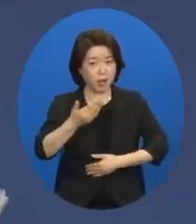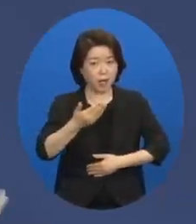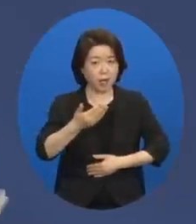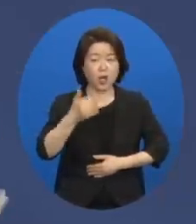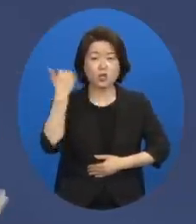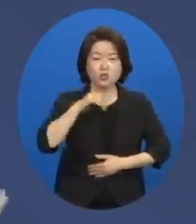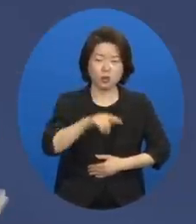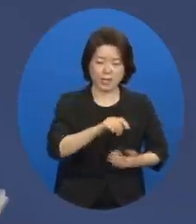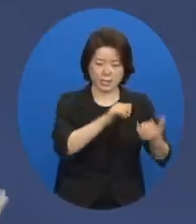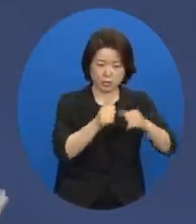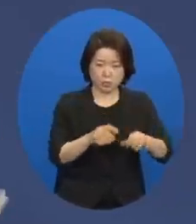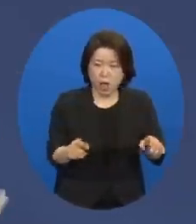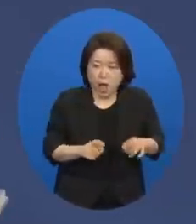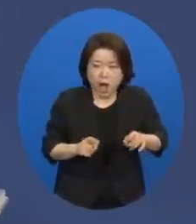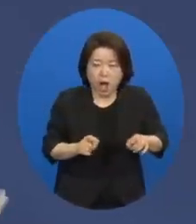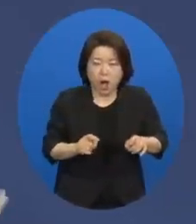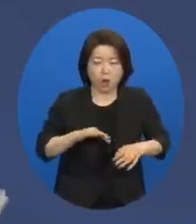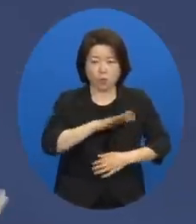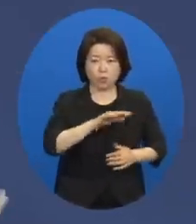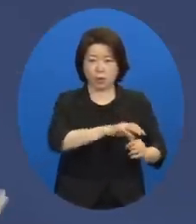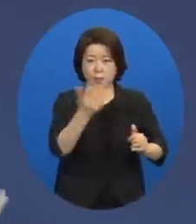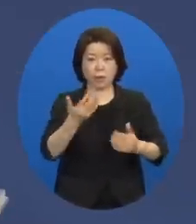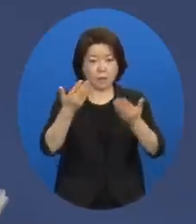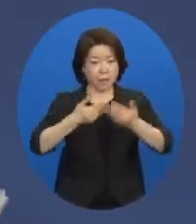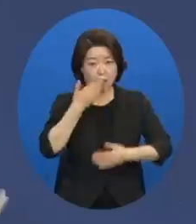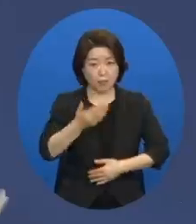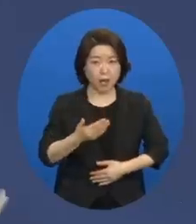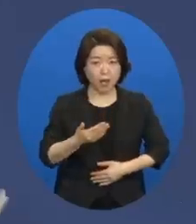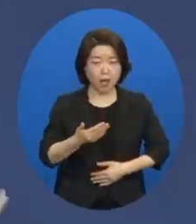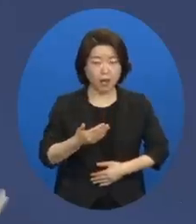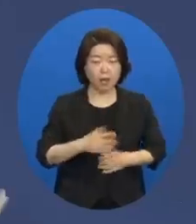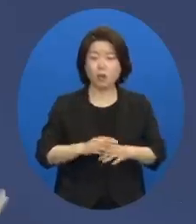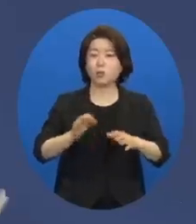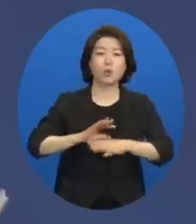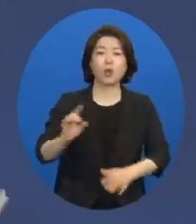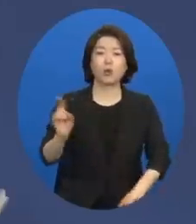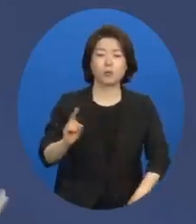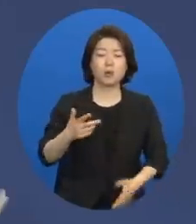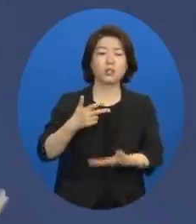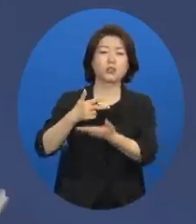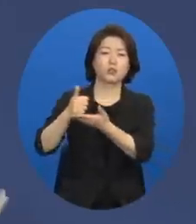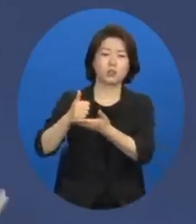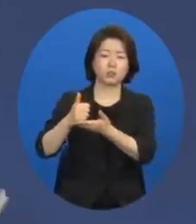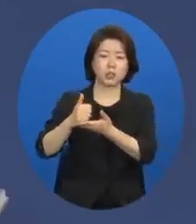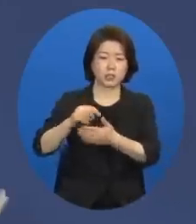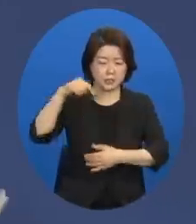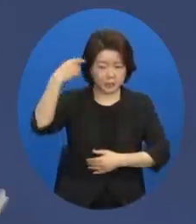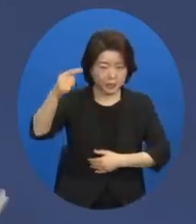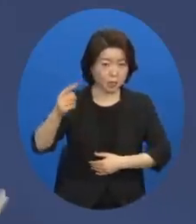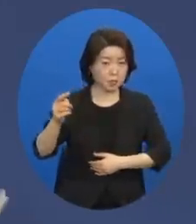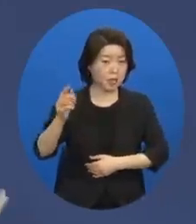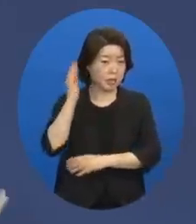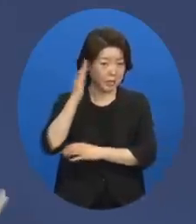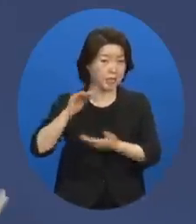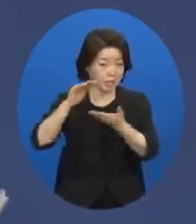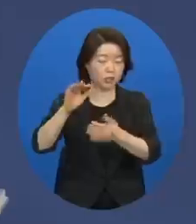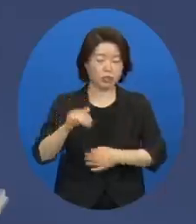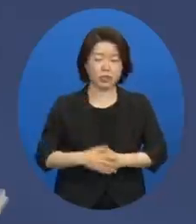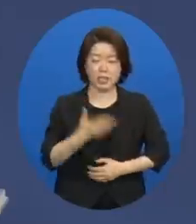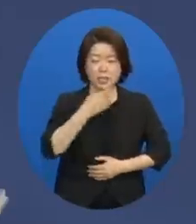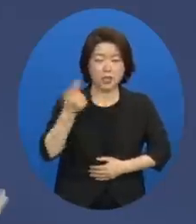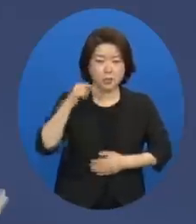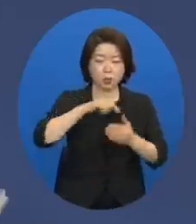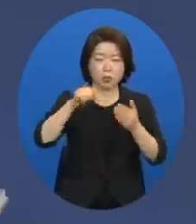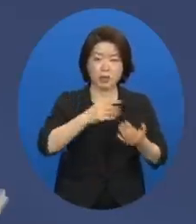누가 이 죽음의 공포에서 우리를 해방시켜 줄까요? 놀랍게도 주님은 이후에 우리가 들으시겠지만 주님은 이 복음 안에서